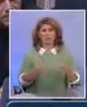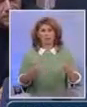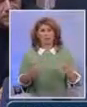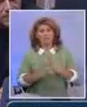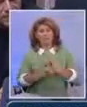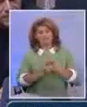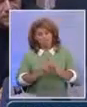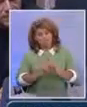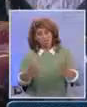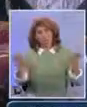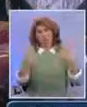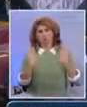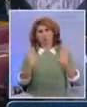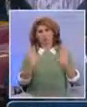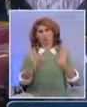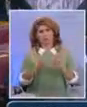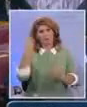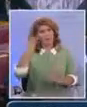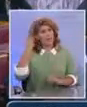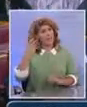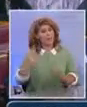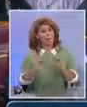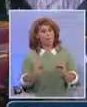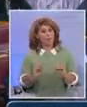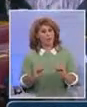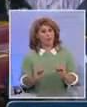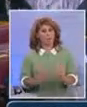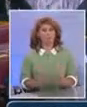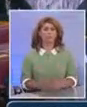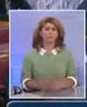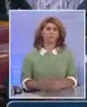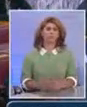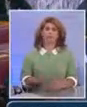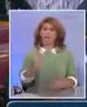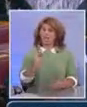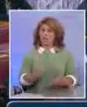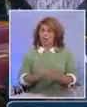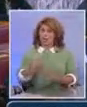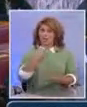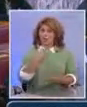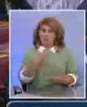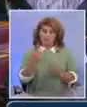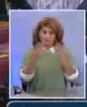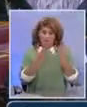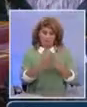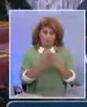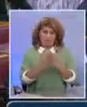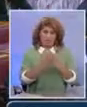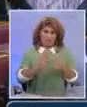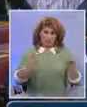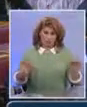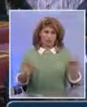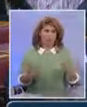καμία σχέση με την έννοια της παιδείας. Επίσης, μια και αναφέρθηκα σε βιβλία της ιστορίας και